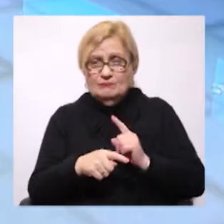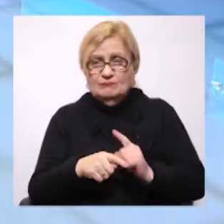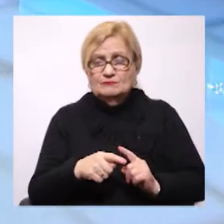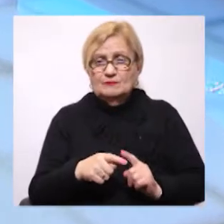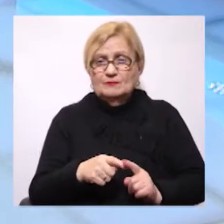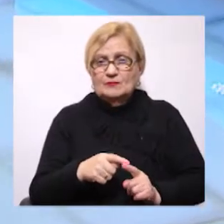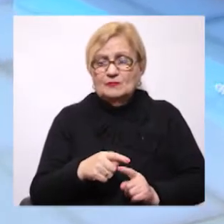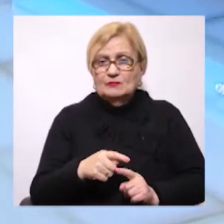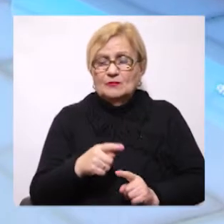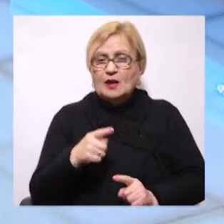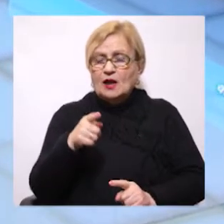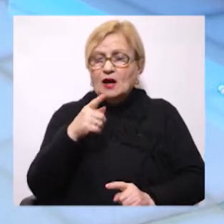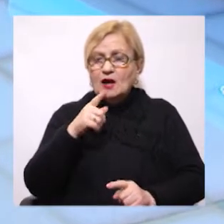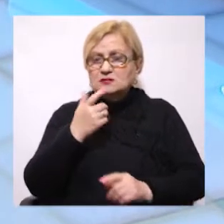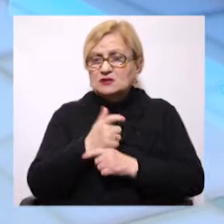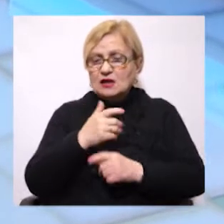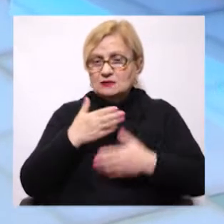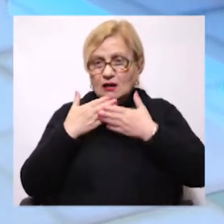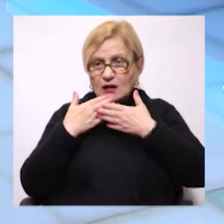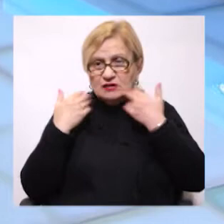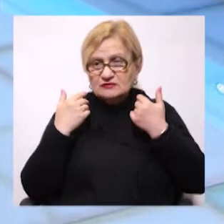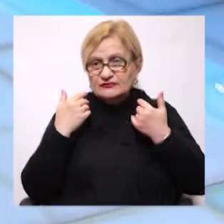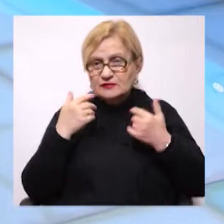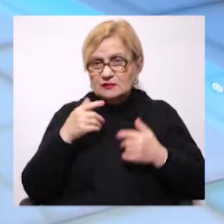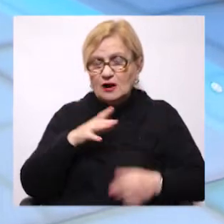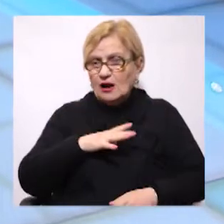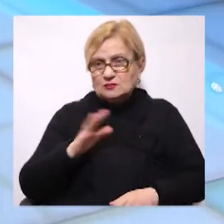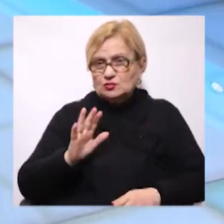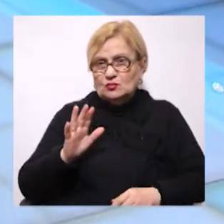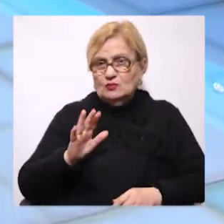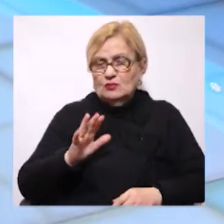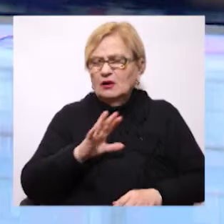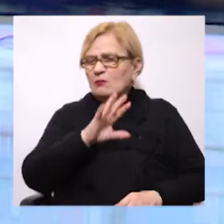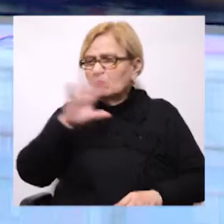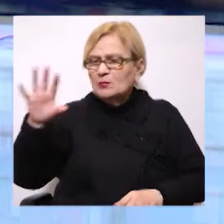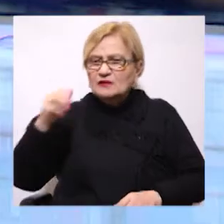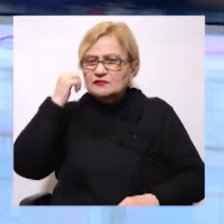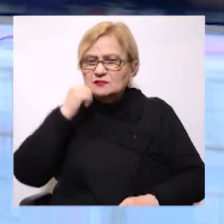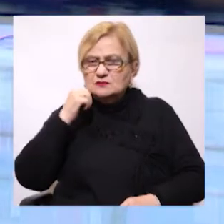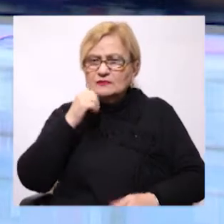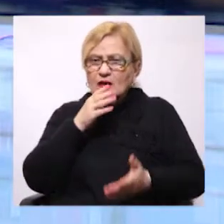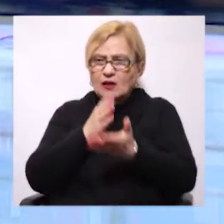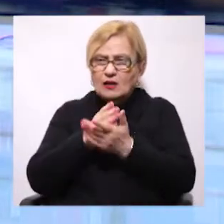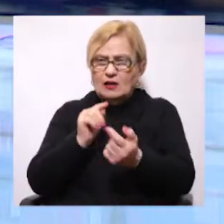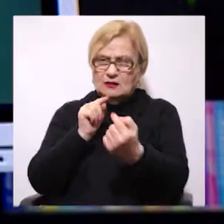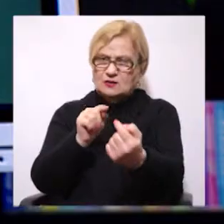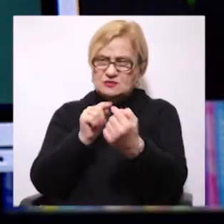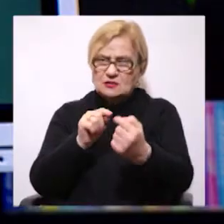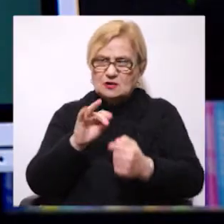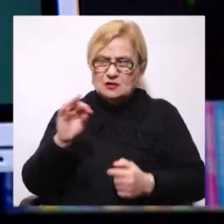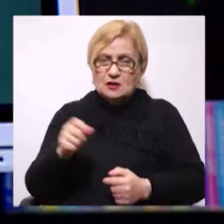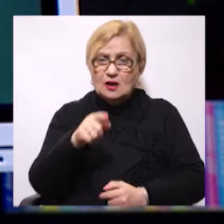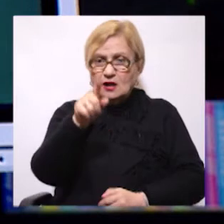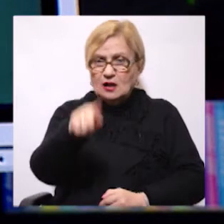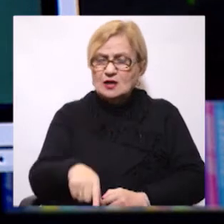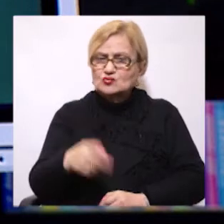ერთი ხელის მოსმით გამარტივება, რა თქმა უნდა, მარტივი საქმე არ იყო, ძალიან ბევრი ეწინააღმდეგებოდა ილიას და ისინი ამბობდნენ, რომ ეს ასოები სინამდვილეში